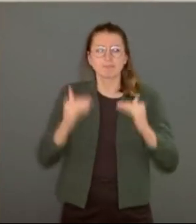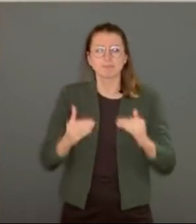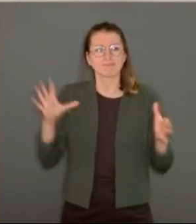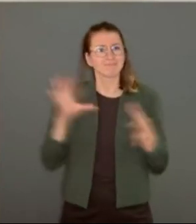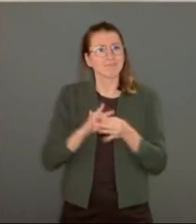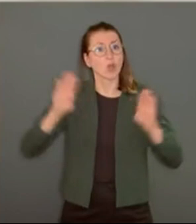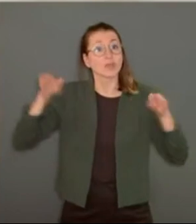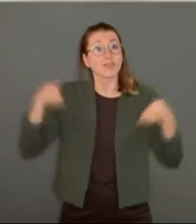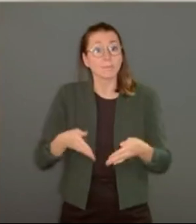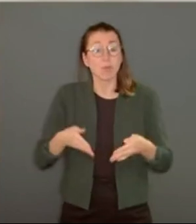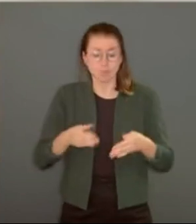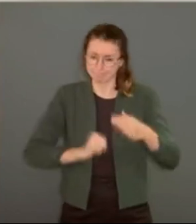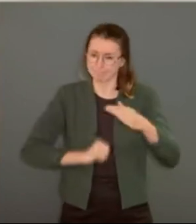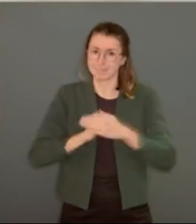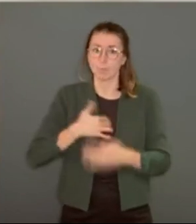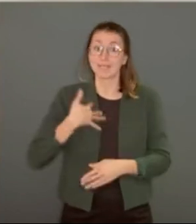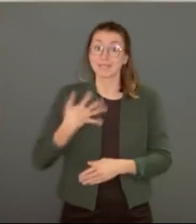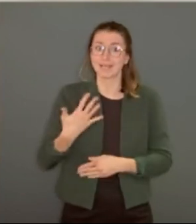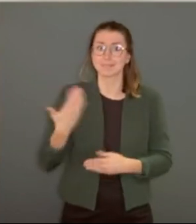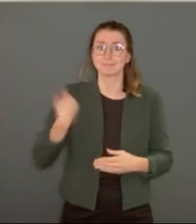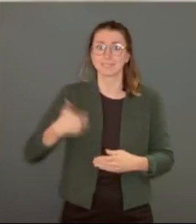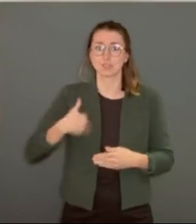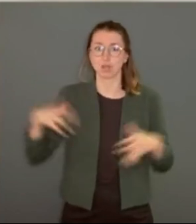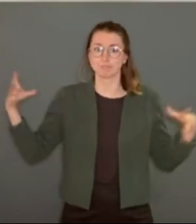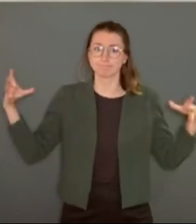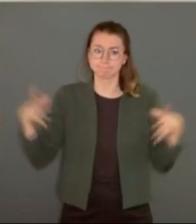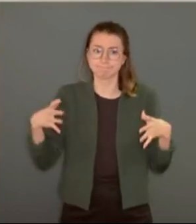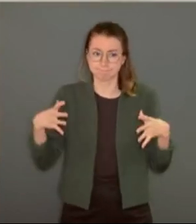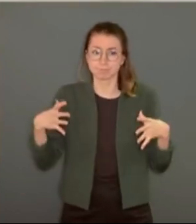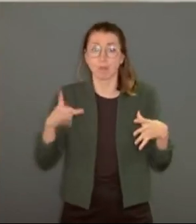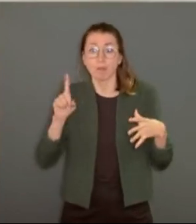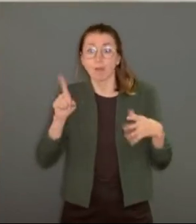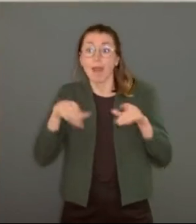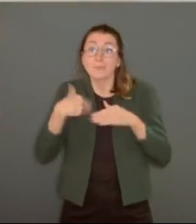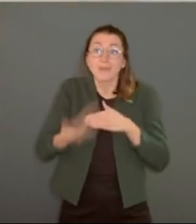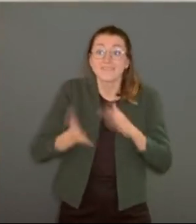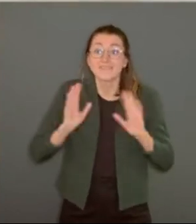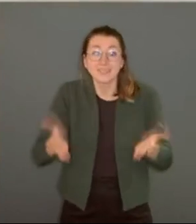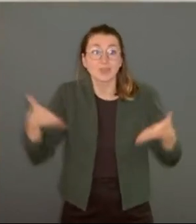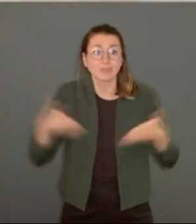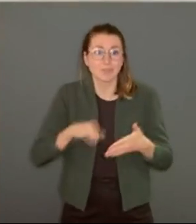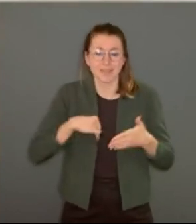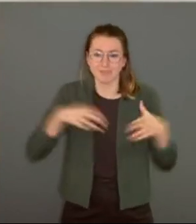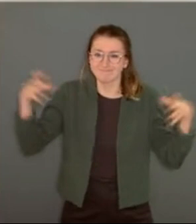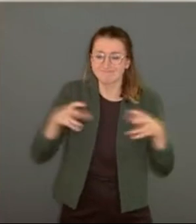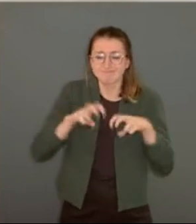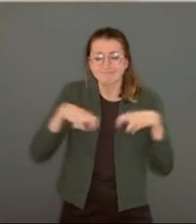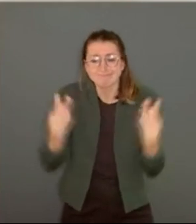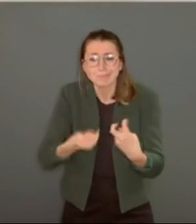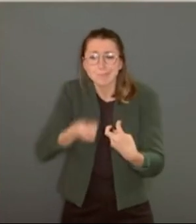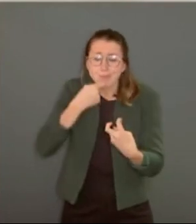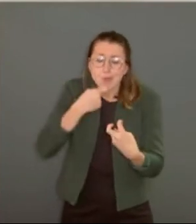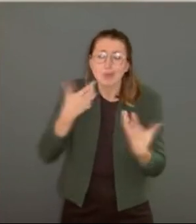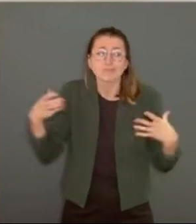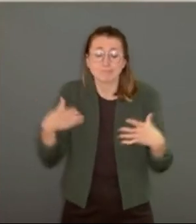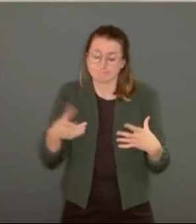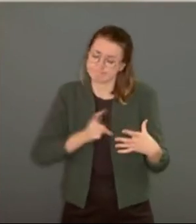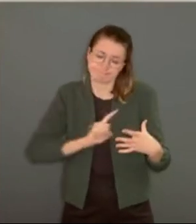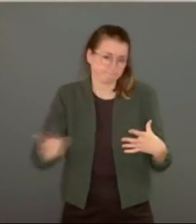maximum de 15 personnes. Les repas ou les réceptions après les funérailles ne seront plus autorisés. Les centres de